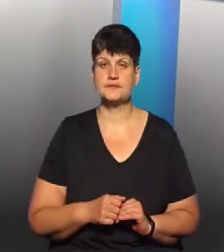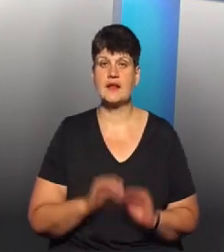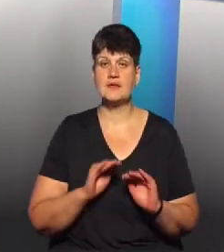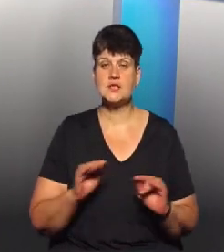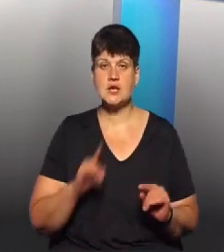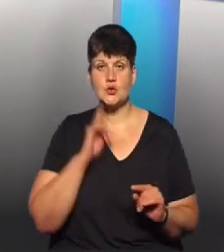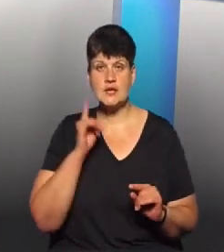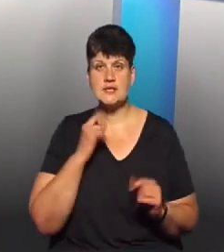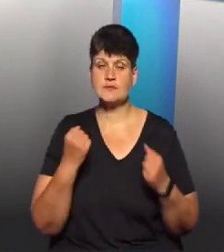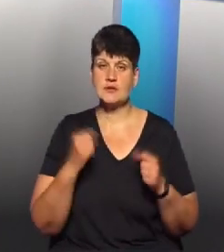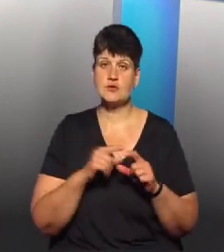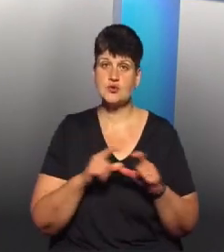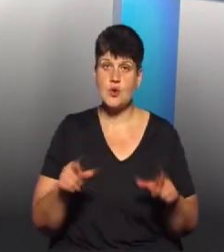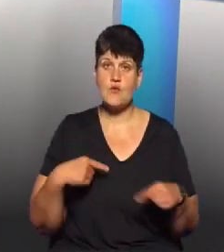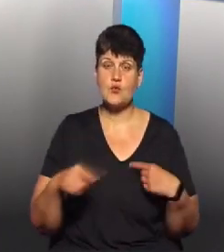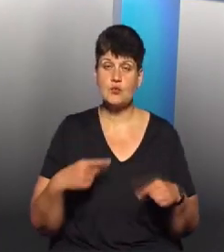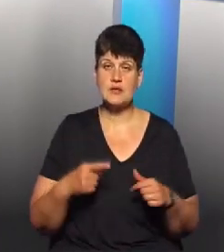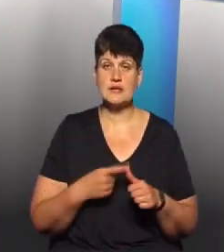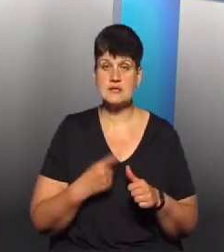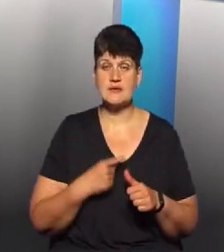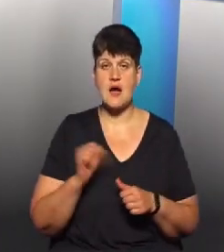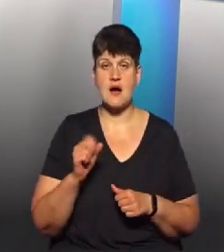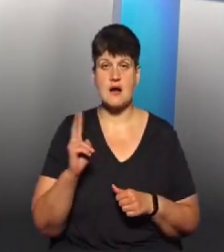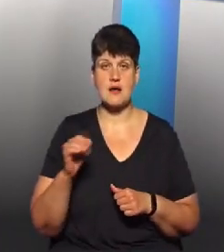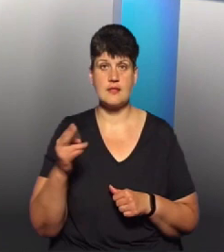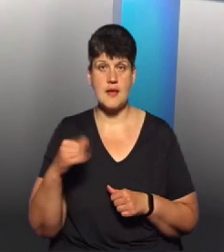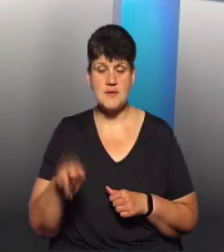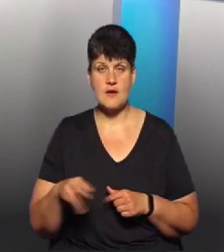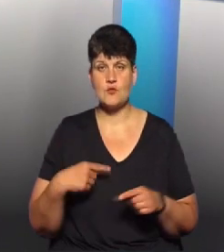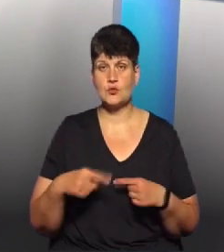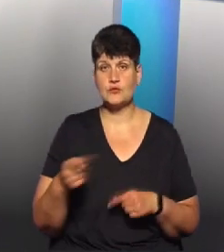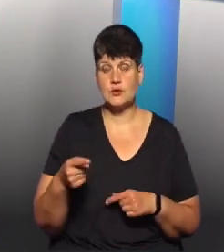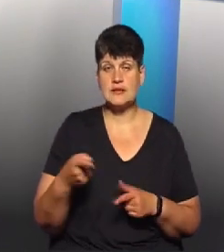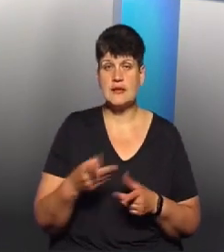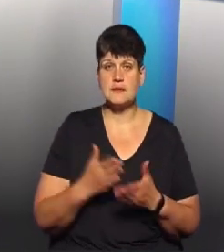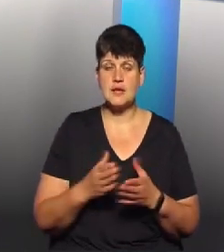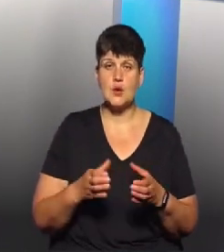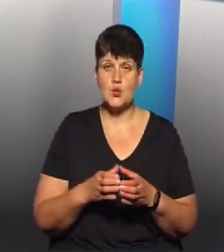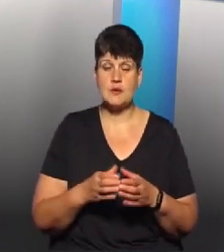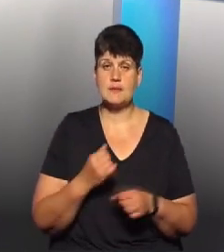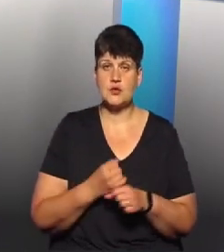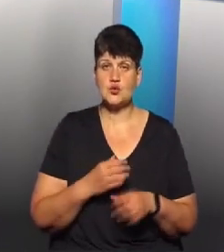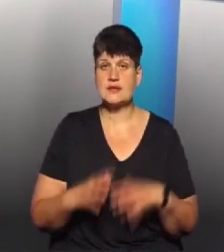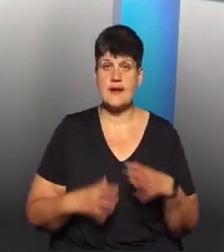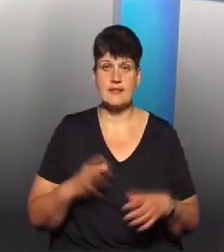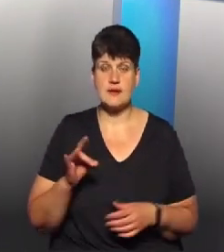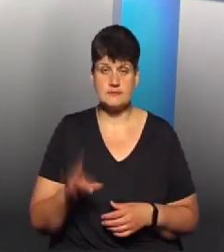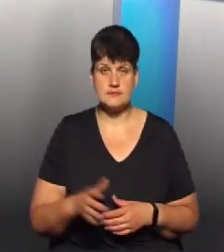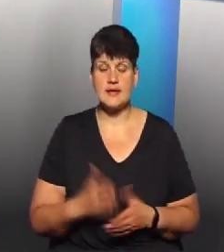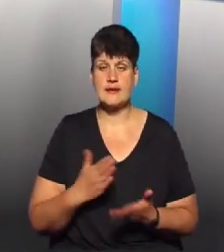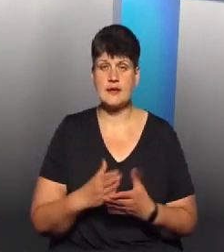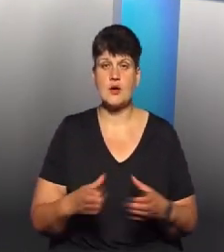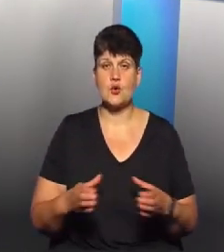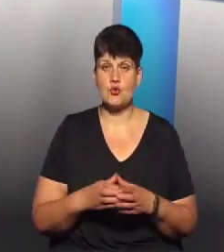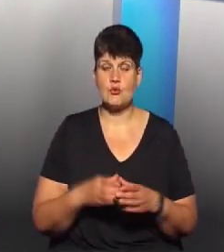спортивній школі футбольній, яка зараз називається Академія футболу Тернополя, там є група, де працює тренер, є група в